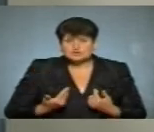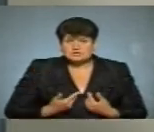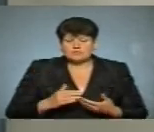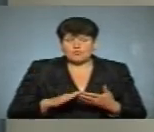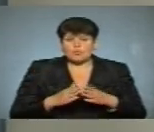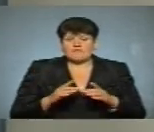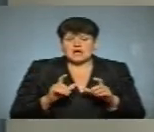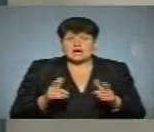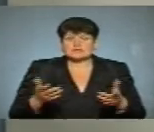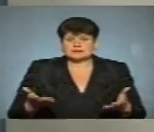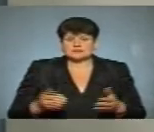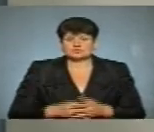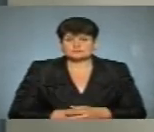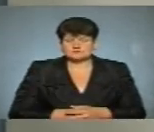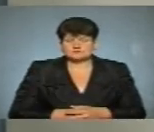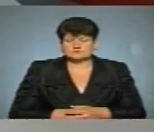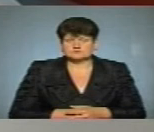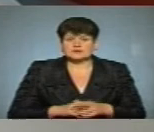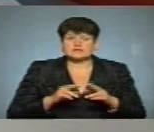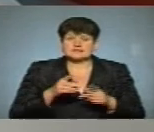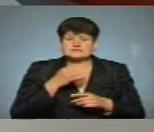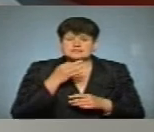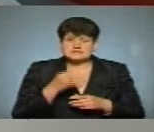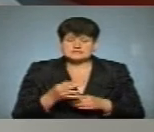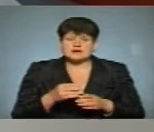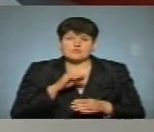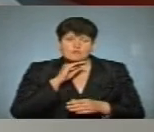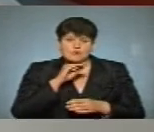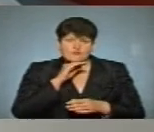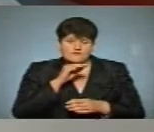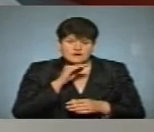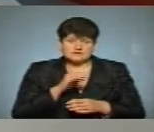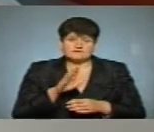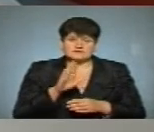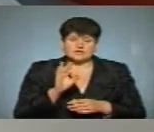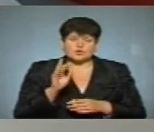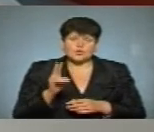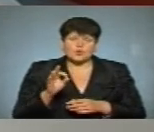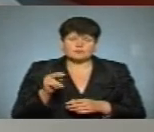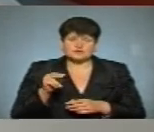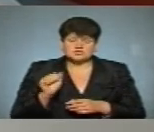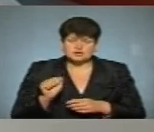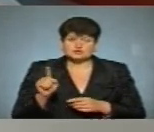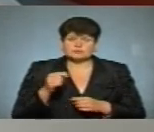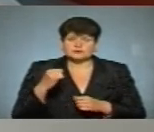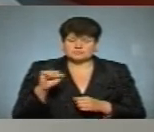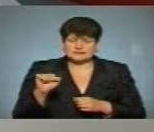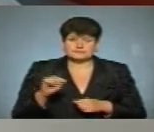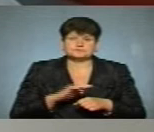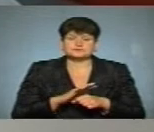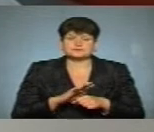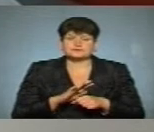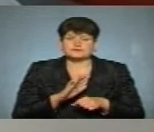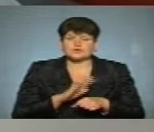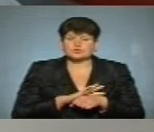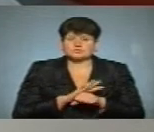карантину. І як наголосив професор епідеміології Василь Копча, щоб подолати загалом епідемію